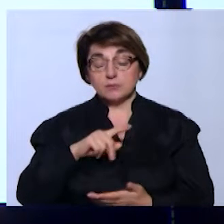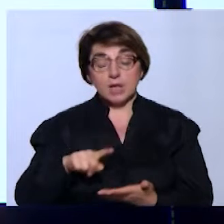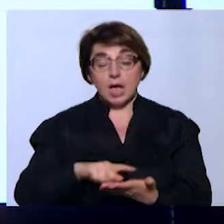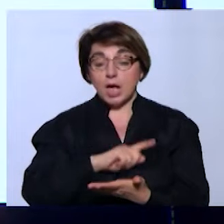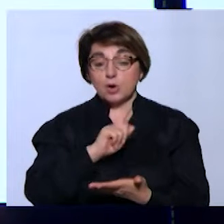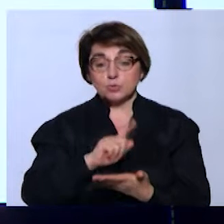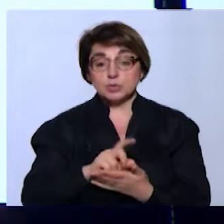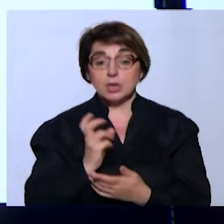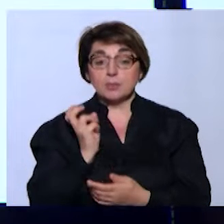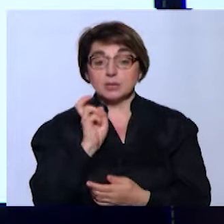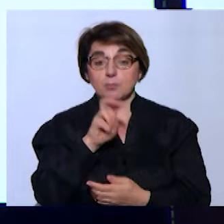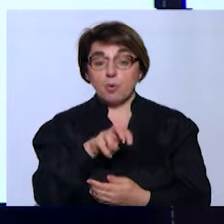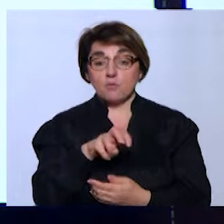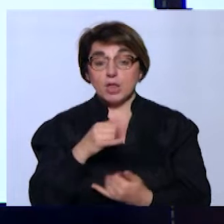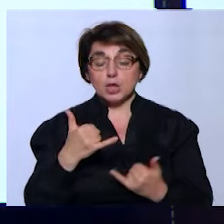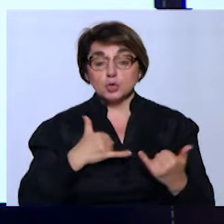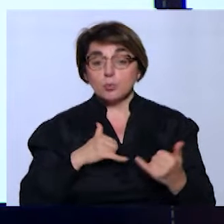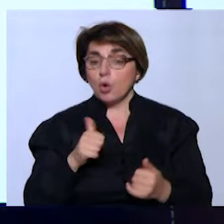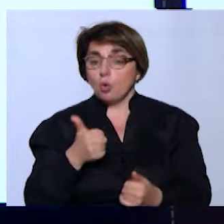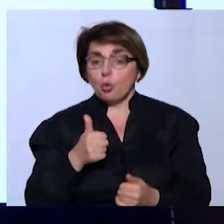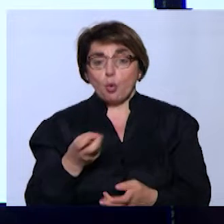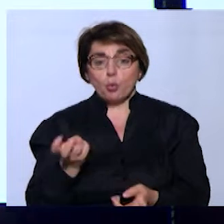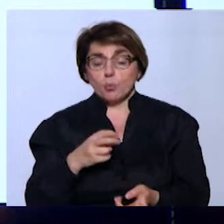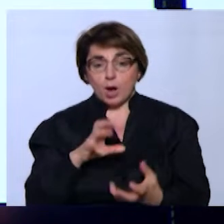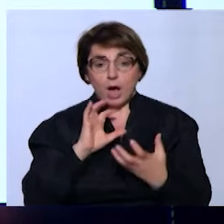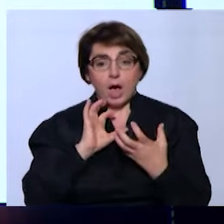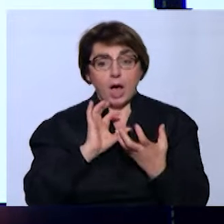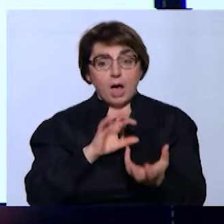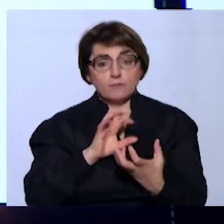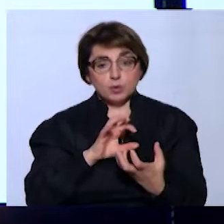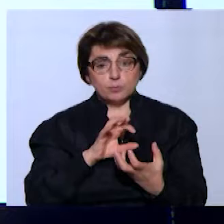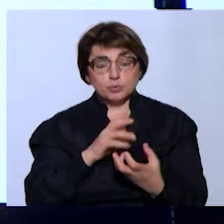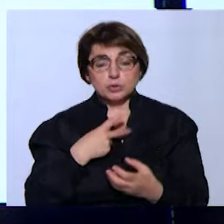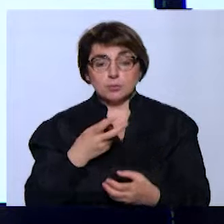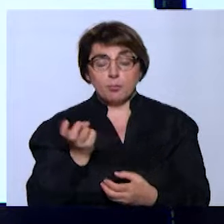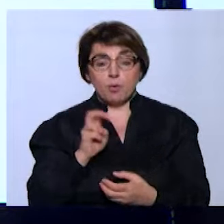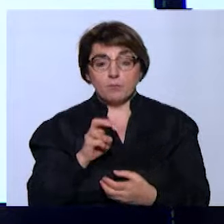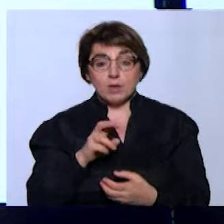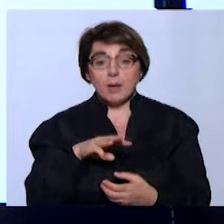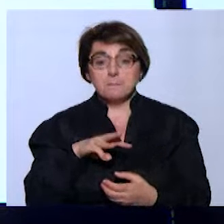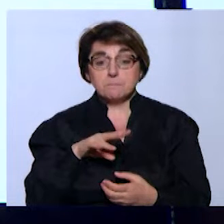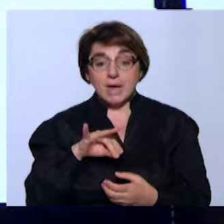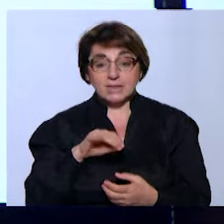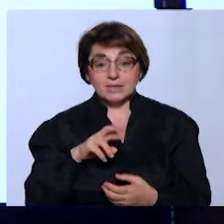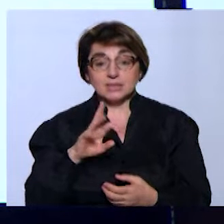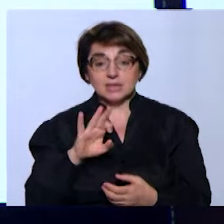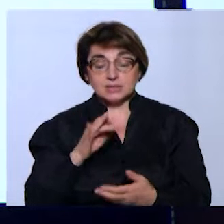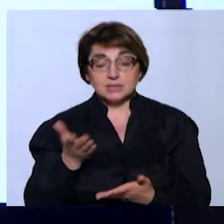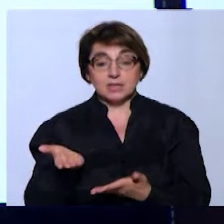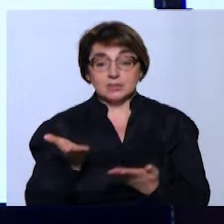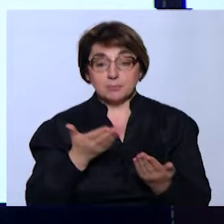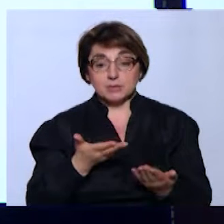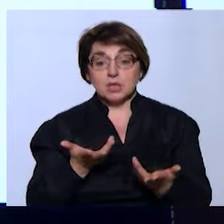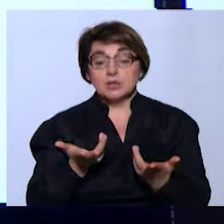აუცილებლად მოვალ სტუმრად. რით მოხვალ? ავტობუსით მოვალ. მარიანა და კრისტინა დაპატიჟე?